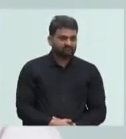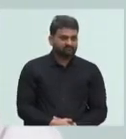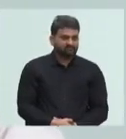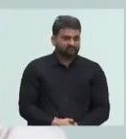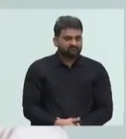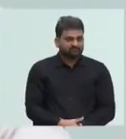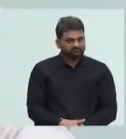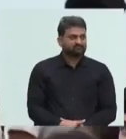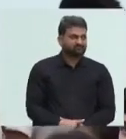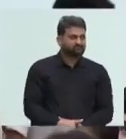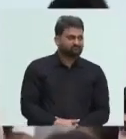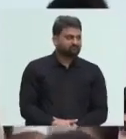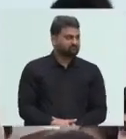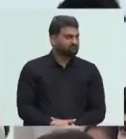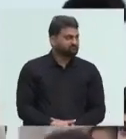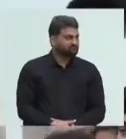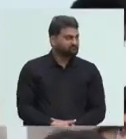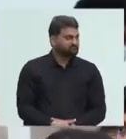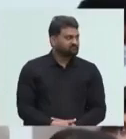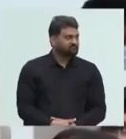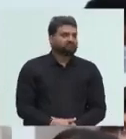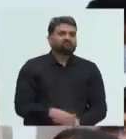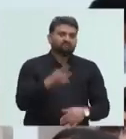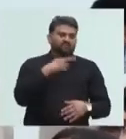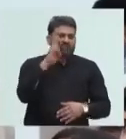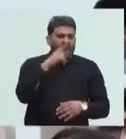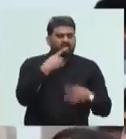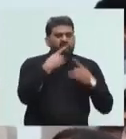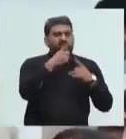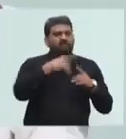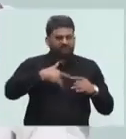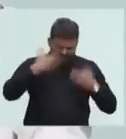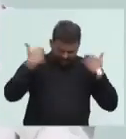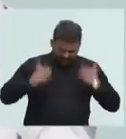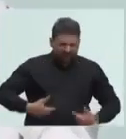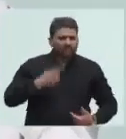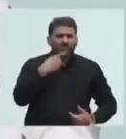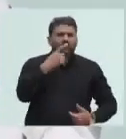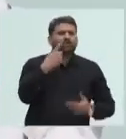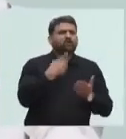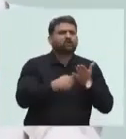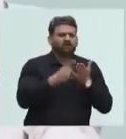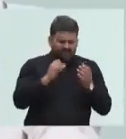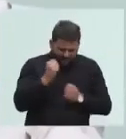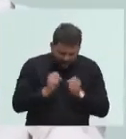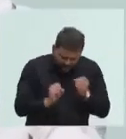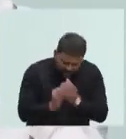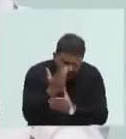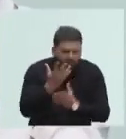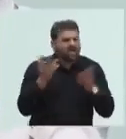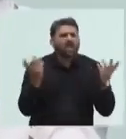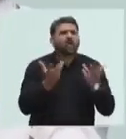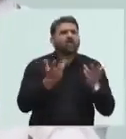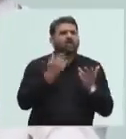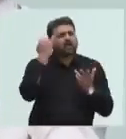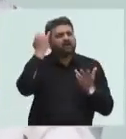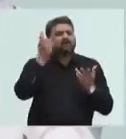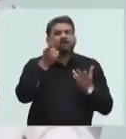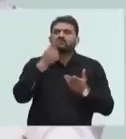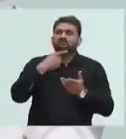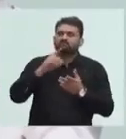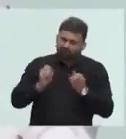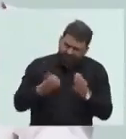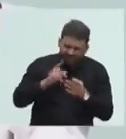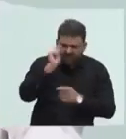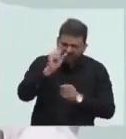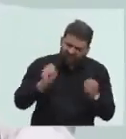हियरिंग कंपटीटर्स के साथ खेल सकता हूँ। अच्छा रोहित, खुद के विषय में बताइए, इस क्षेत्र में कैसे आए, शुरुआत में